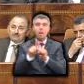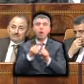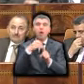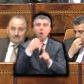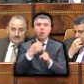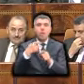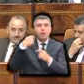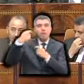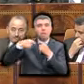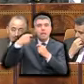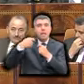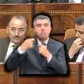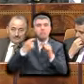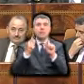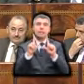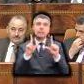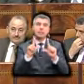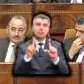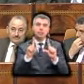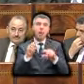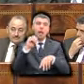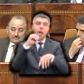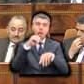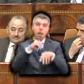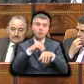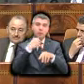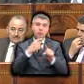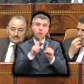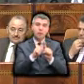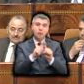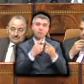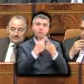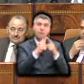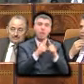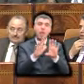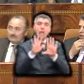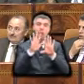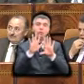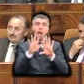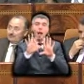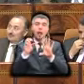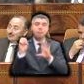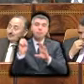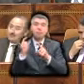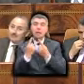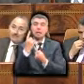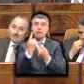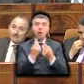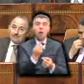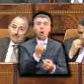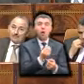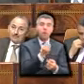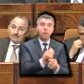نجم عالمي، الآن اضطر باش يرجع للشارع. اليوم عندنا العشرات الآلاف ديال الأطفال في الشارع،